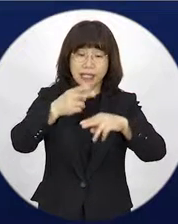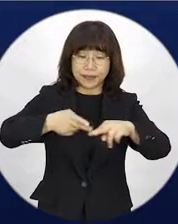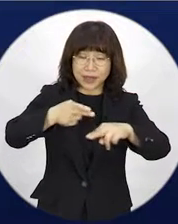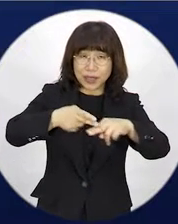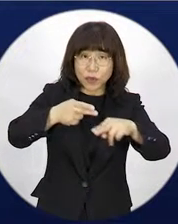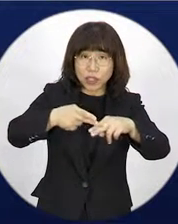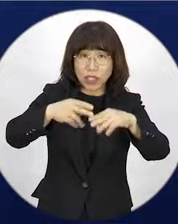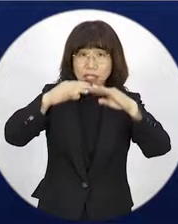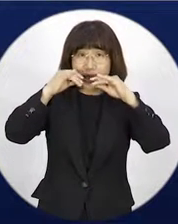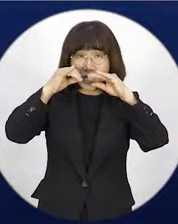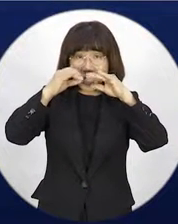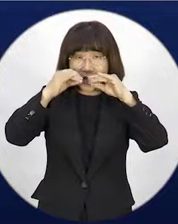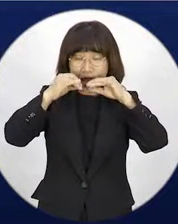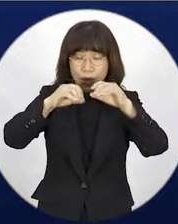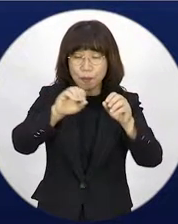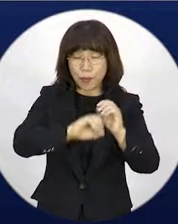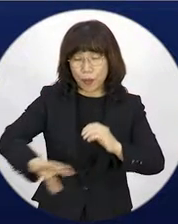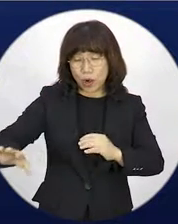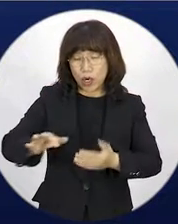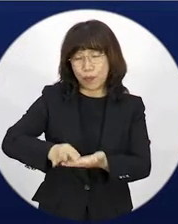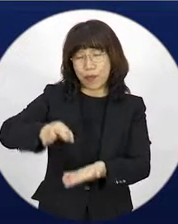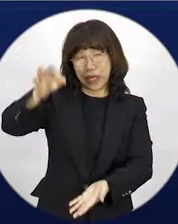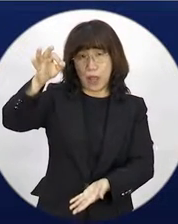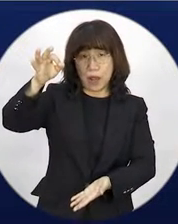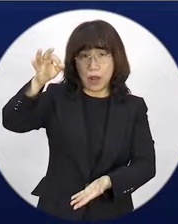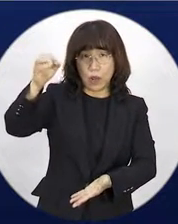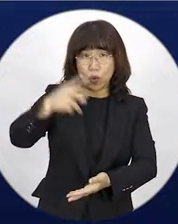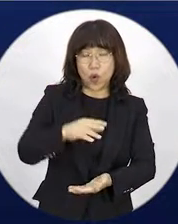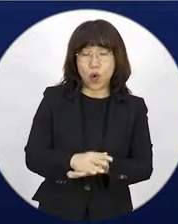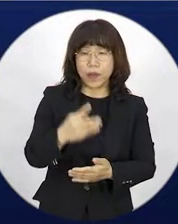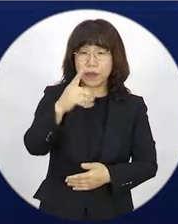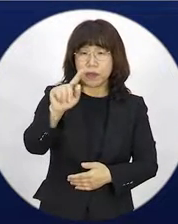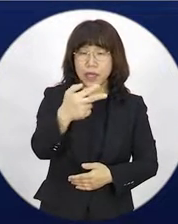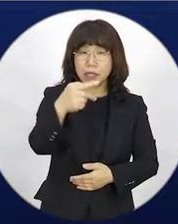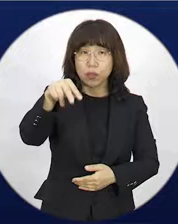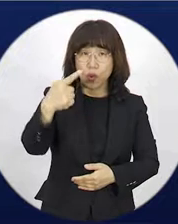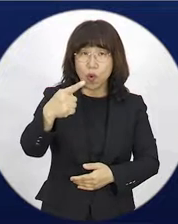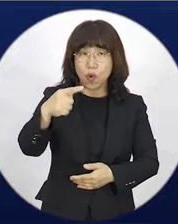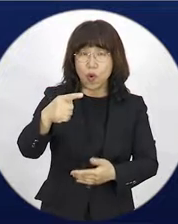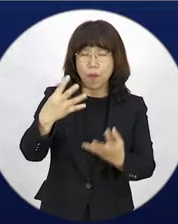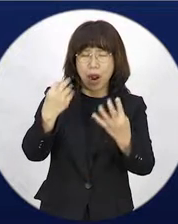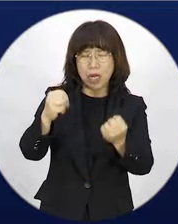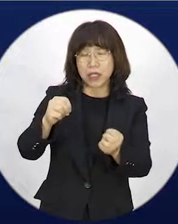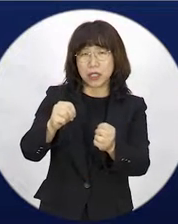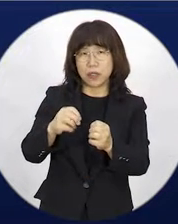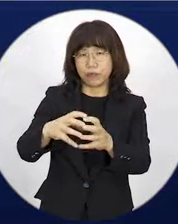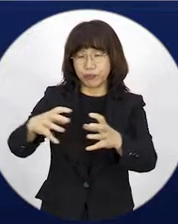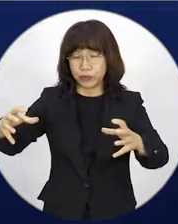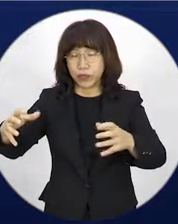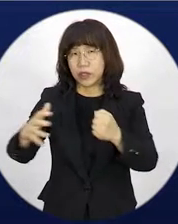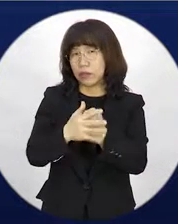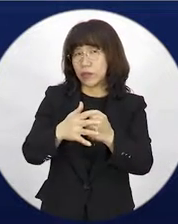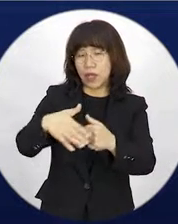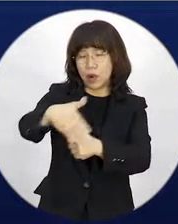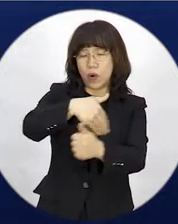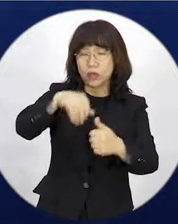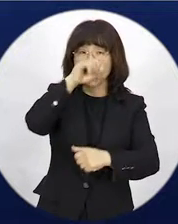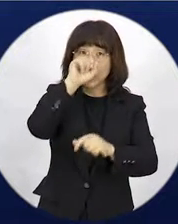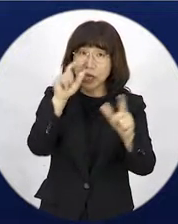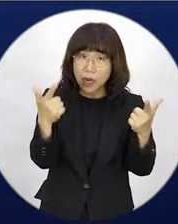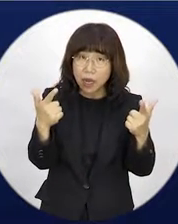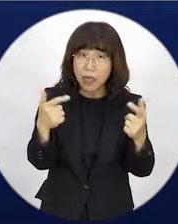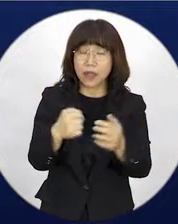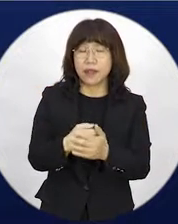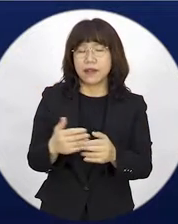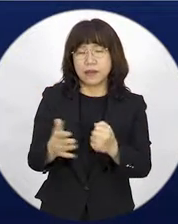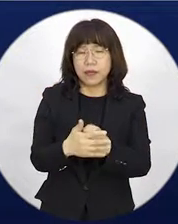음식물쓰레기는 처리비용이 막대 하고 처리 과정에서 탄소 배출량이 많아 환경에 좋지 않은데요 이에 강서구는